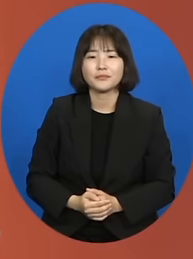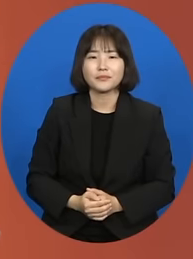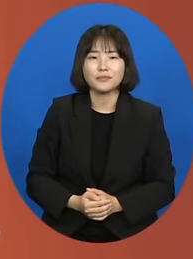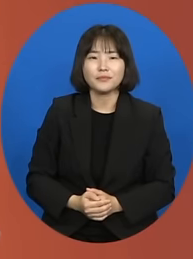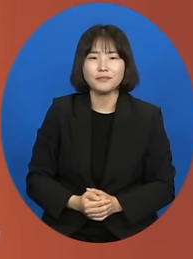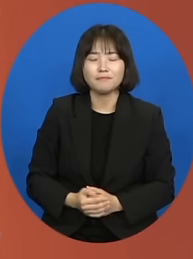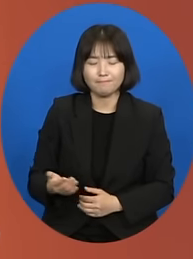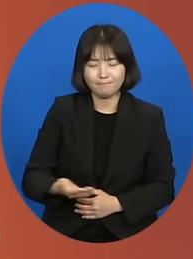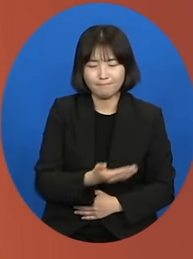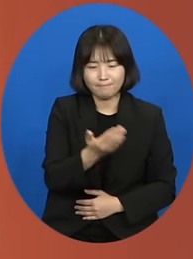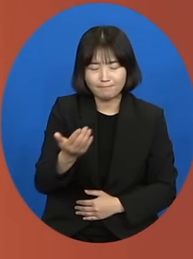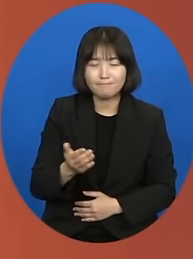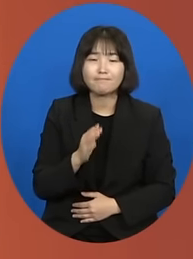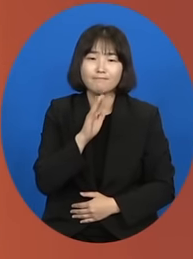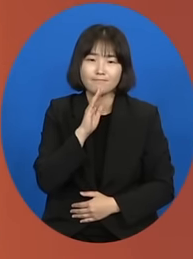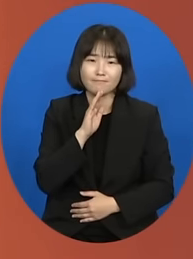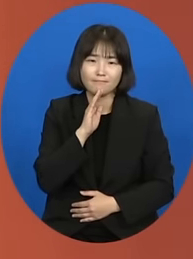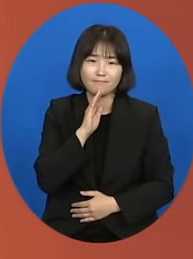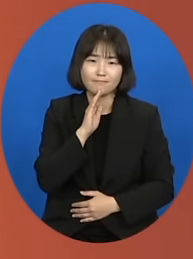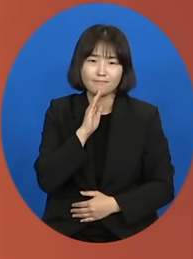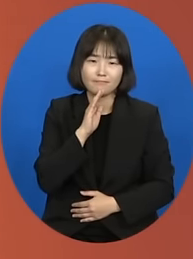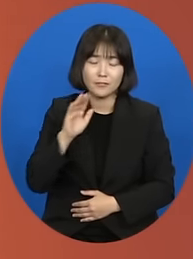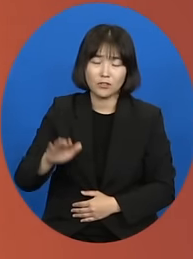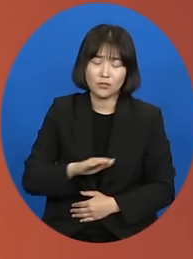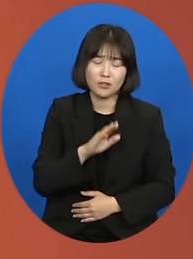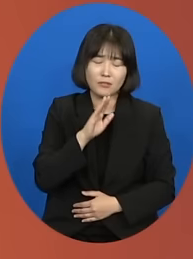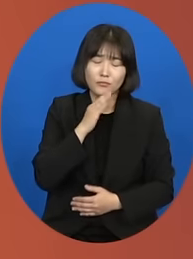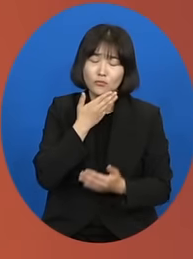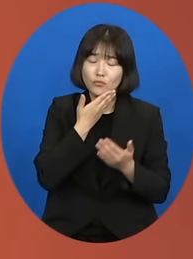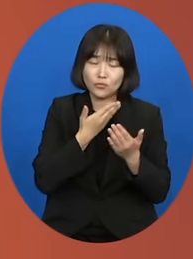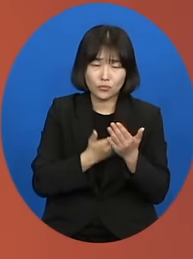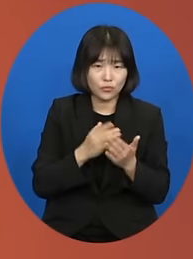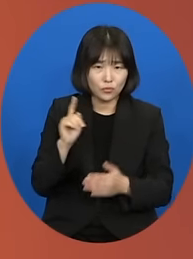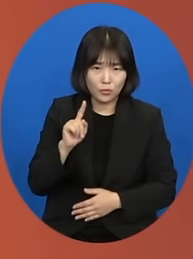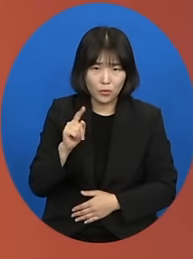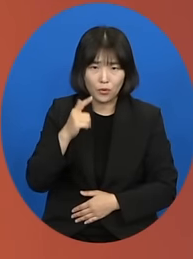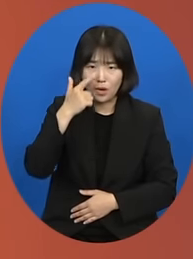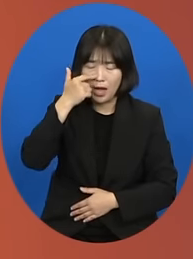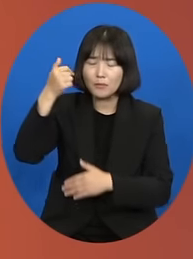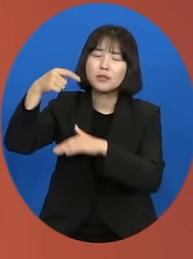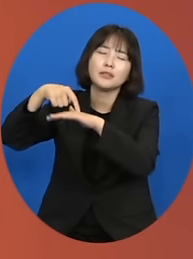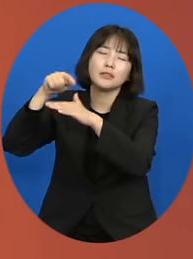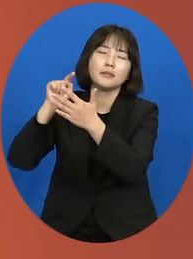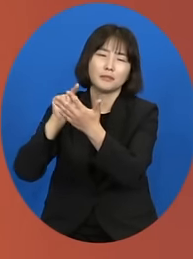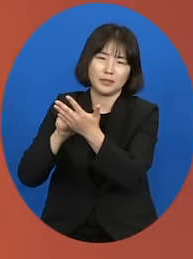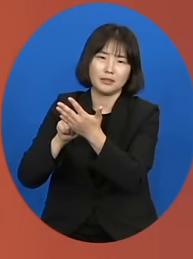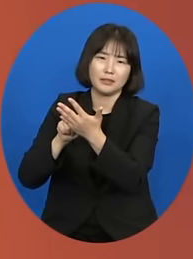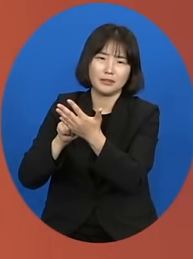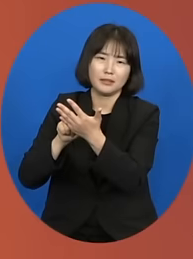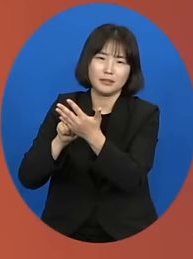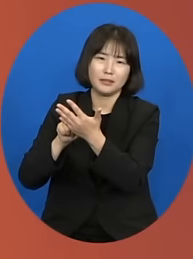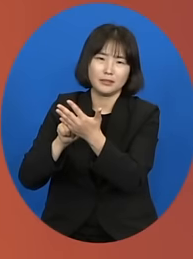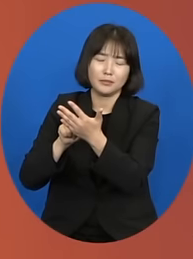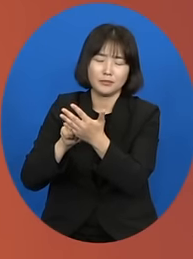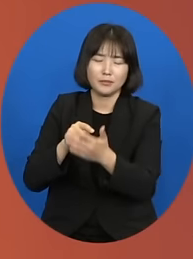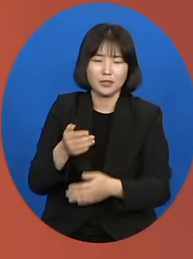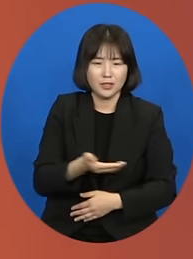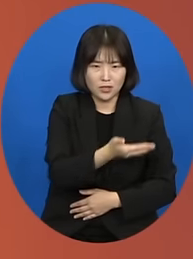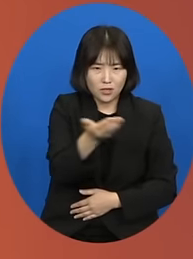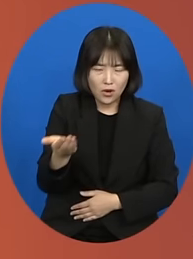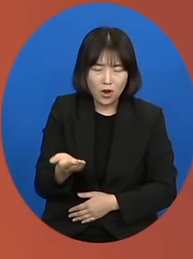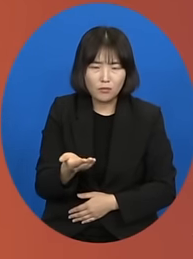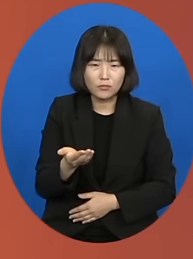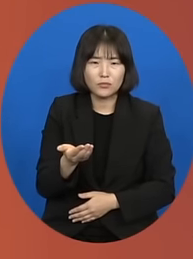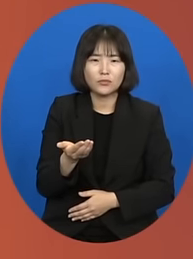여러분 그렇습니다. 우리에게 정말 중요한 것은 우리 아버지의 마음, 여러분 한 사람 한 사람을 향해 품고